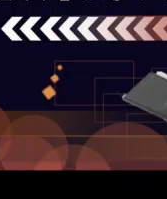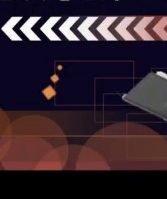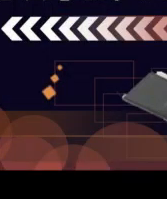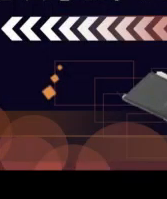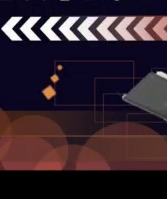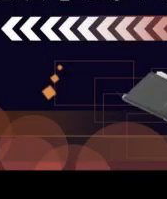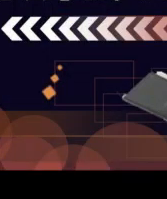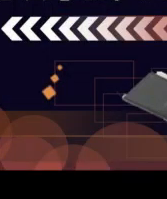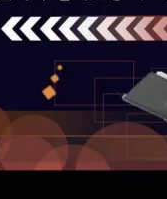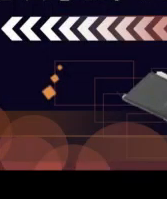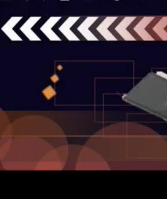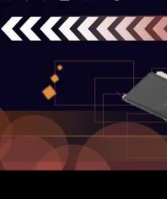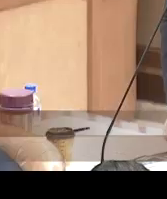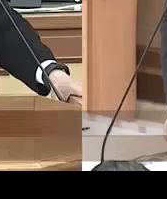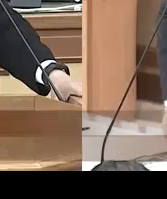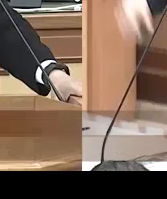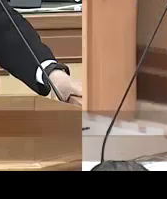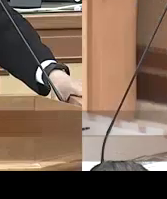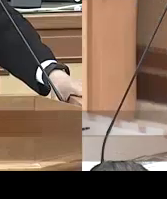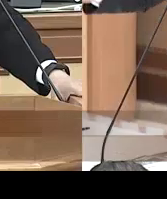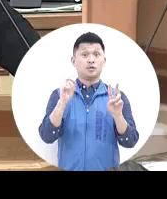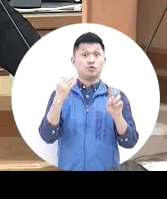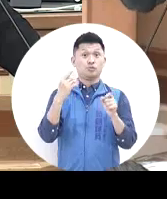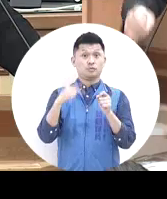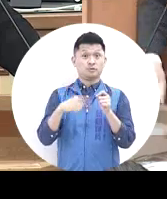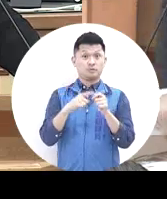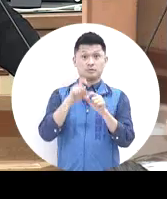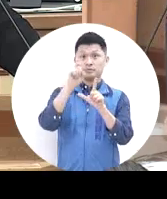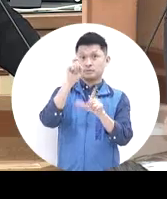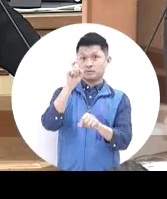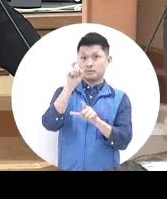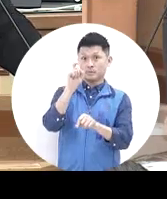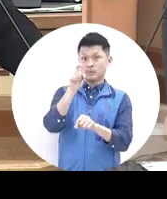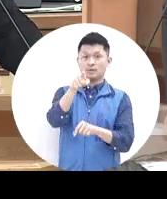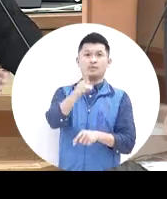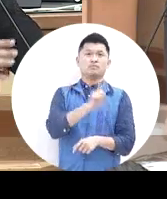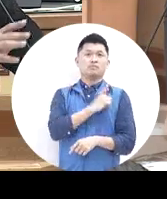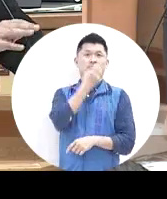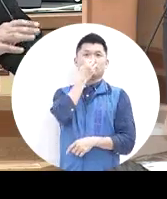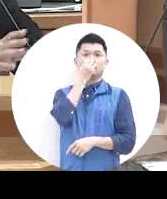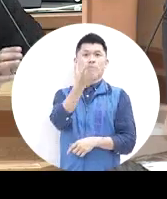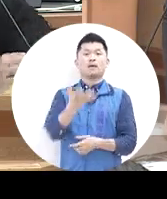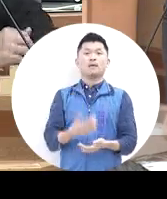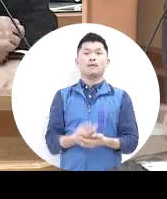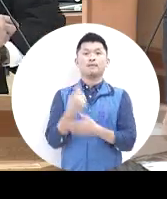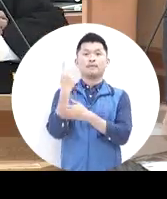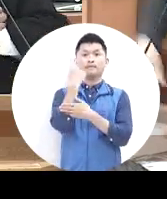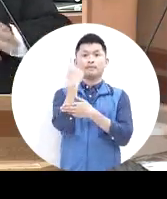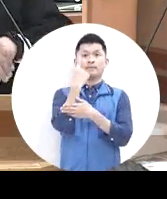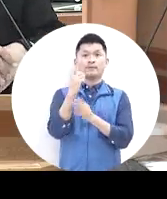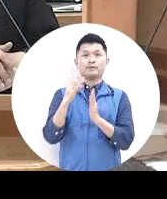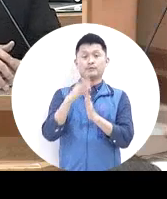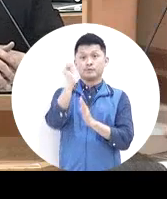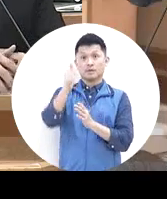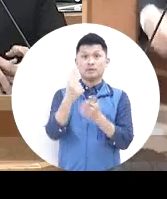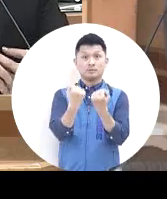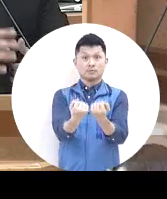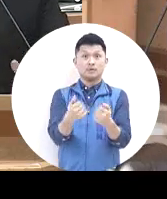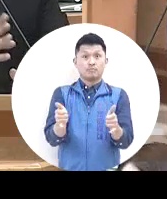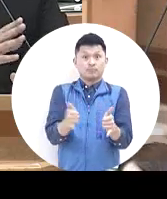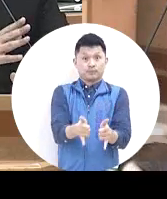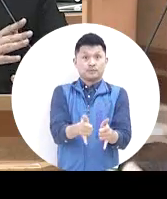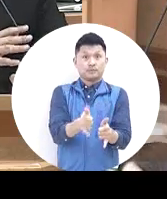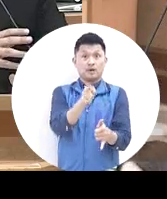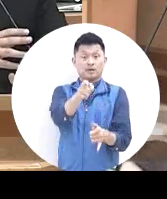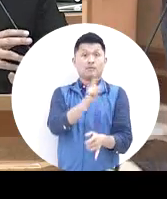吼2019年呢。十月份是你讲的，消防局长在旁边。 我讲的， 这句话是你讲的。 我